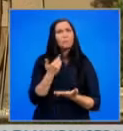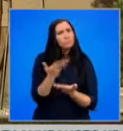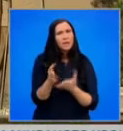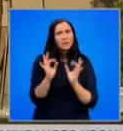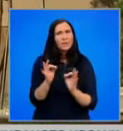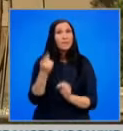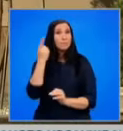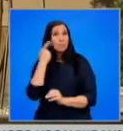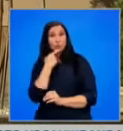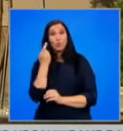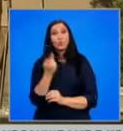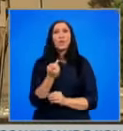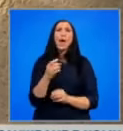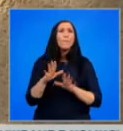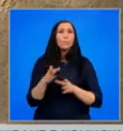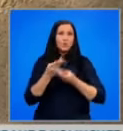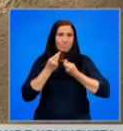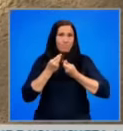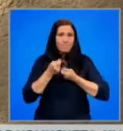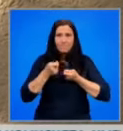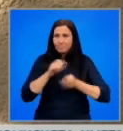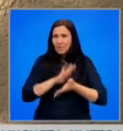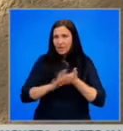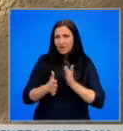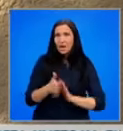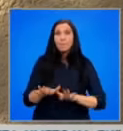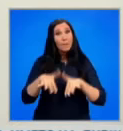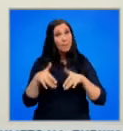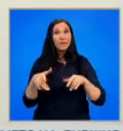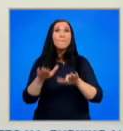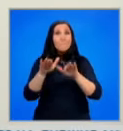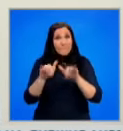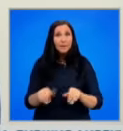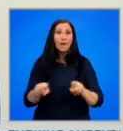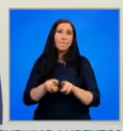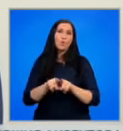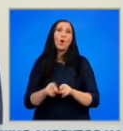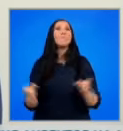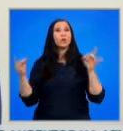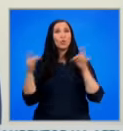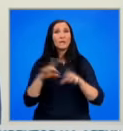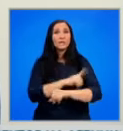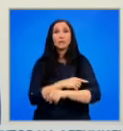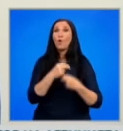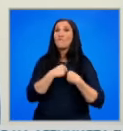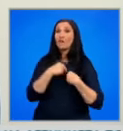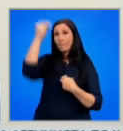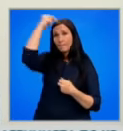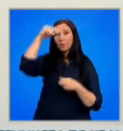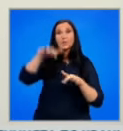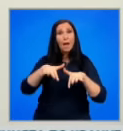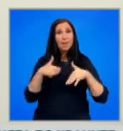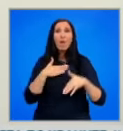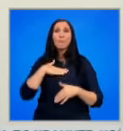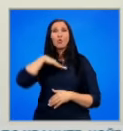пример, че миналата година при изчерпан почти парламент е била приета подобна актуализация. Силно вярвам, че в българския парламент има